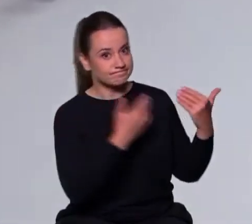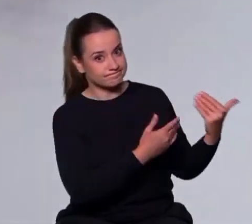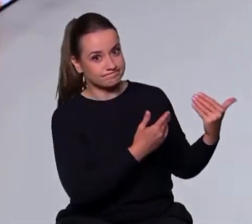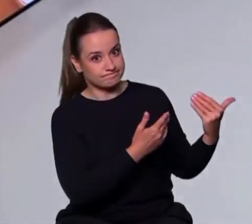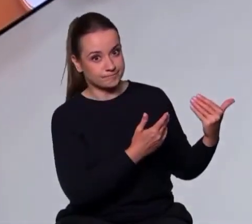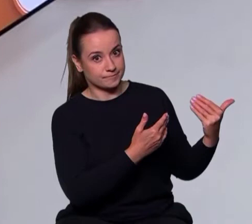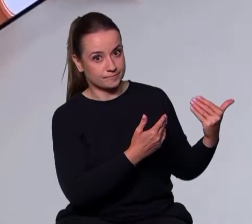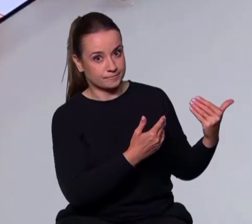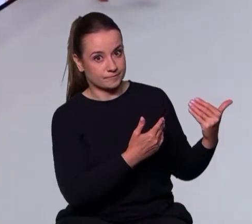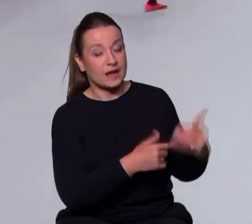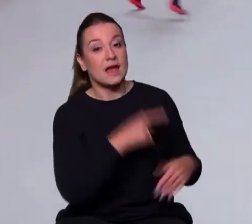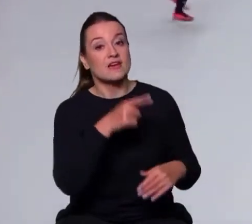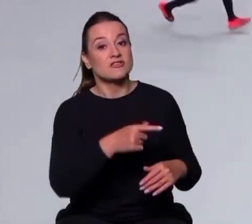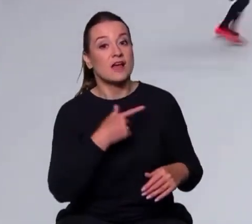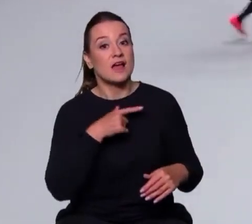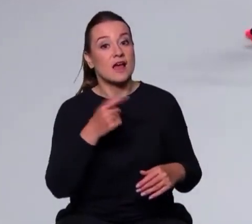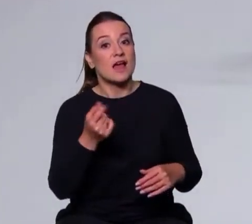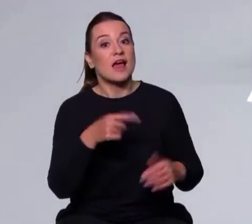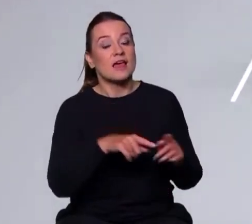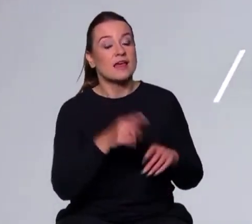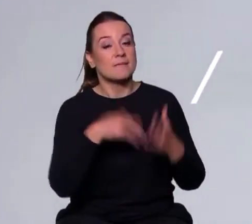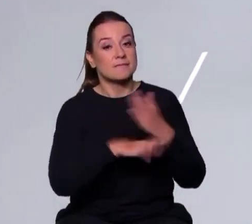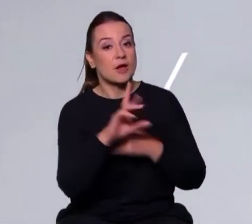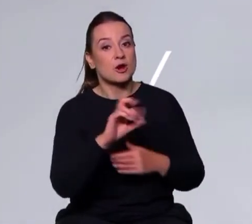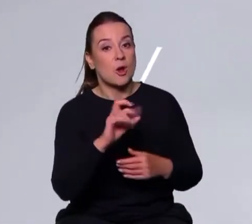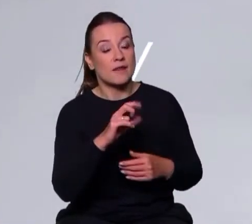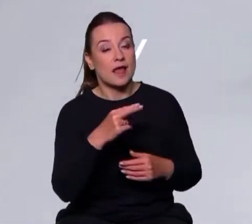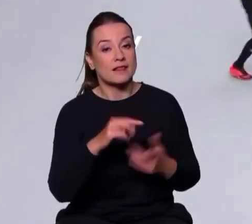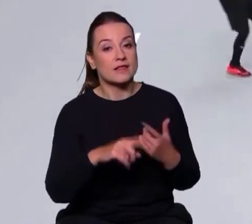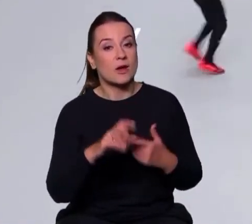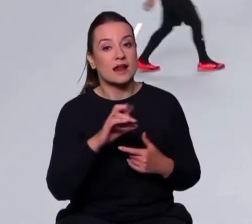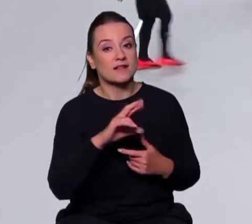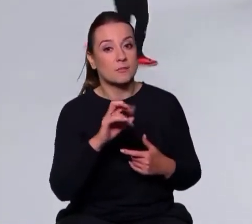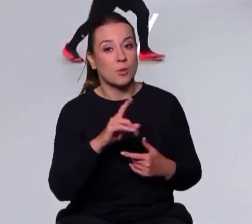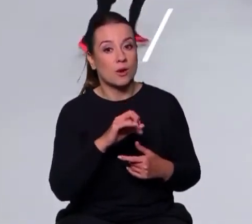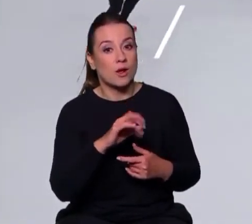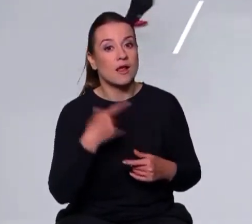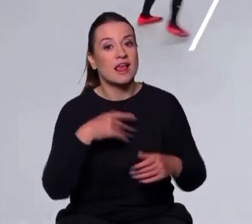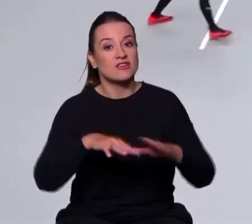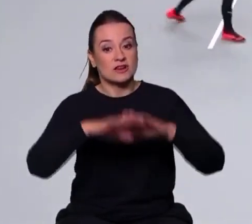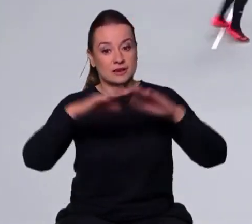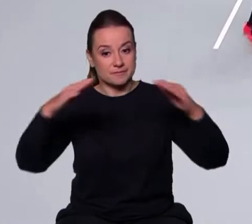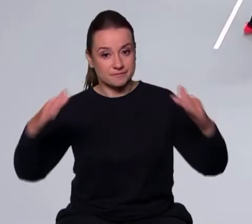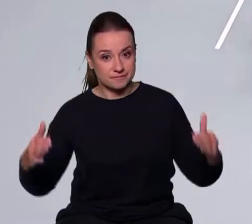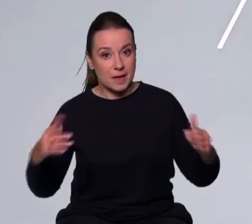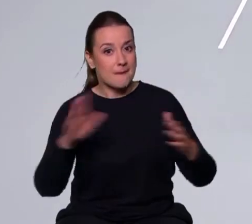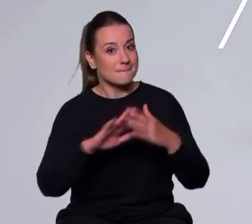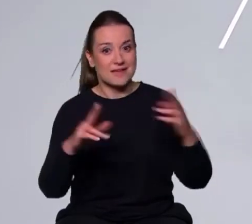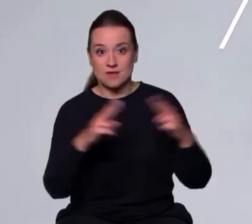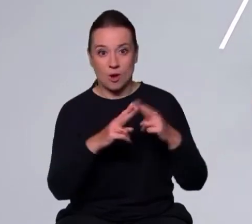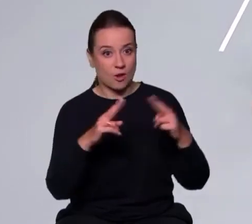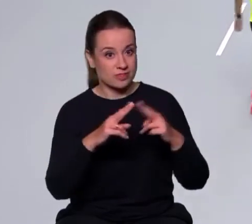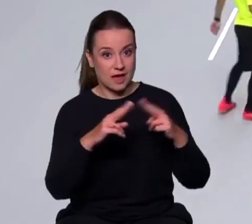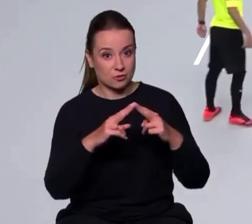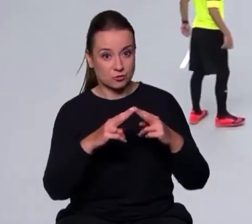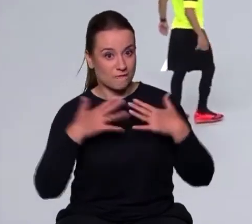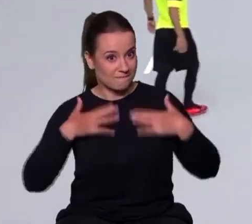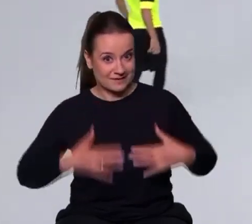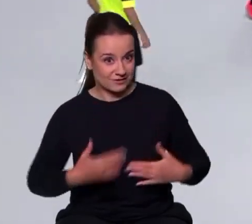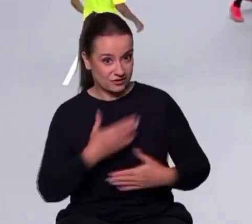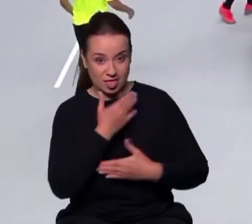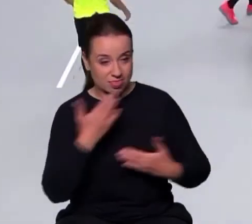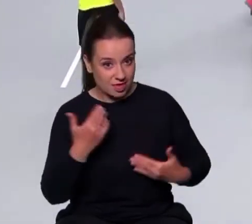ambasadorów tego sportu na świecie jest Ronaldinho czy Carles Puyol. Jest to sport taki bez kontaktu fizycznego między rywalami, natomiast tutaj